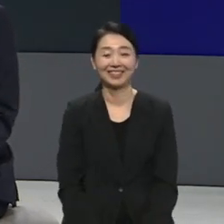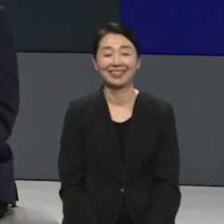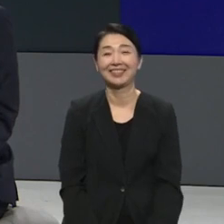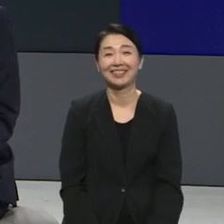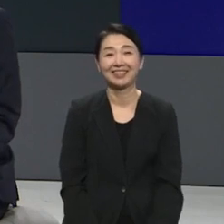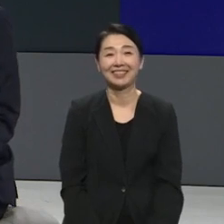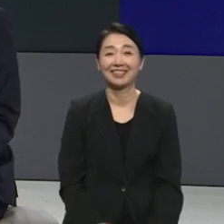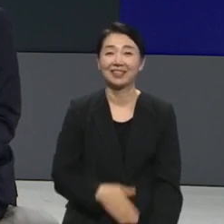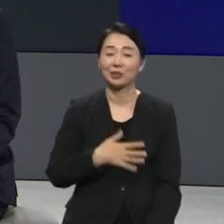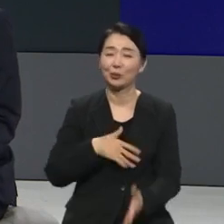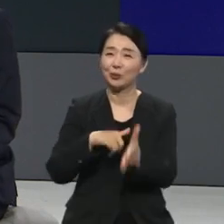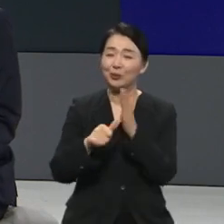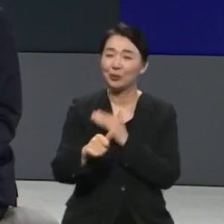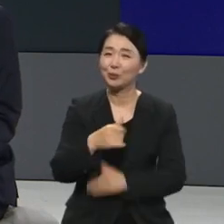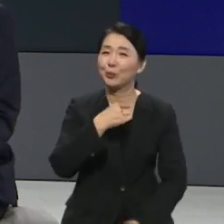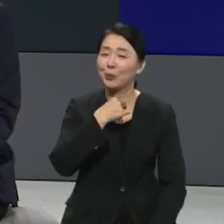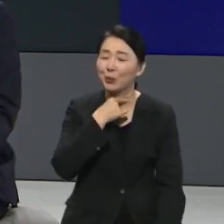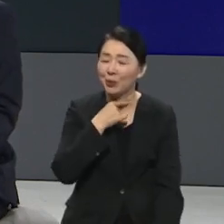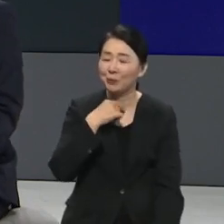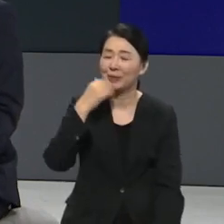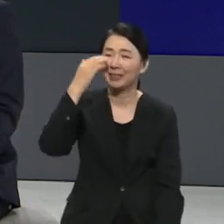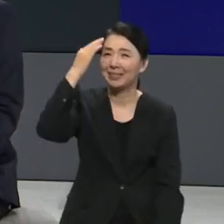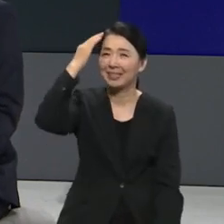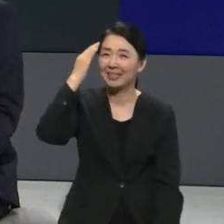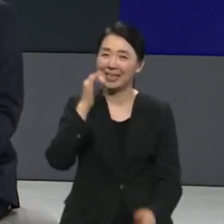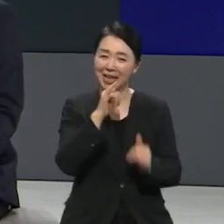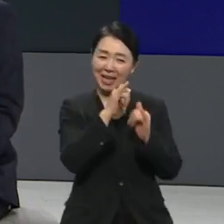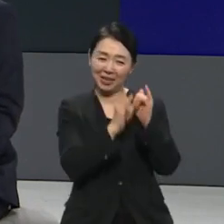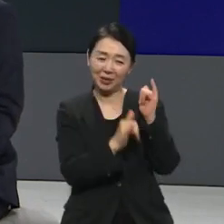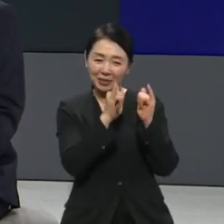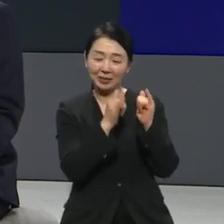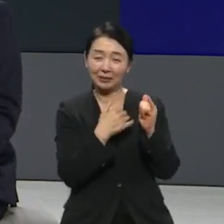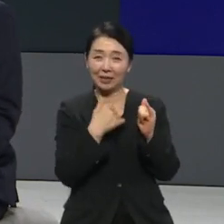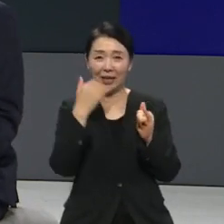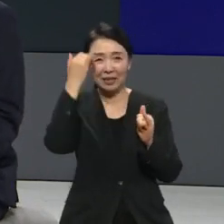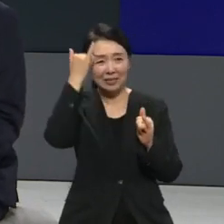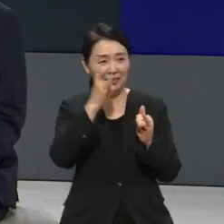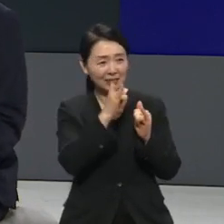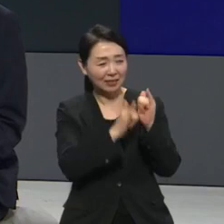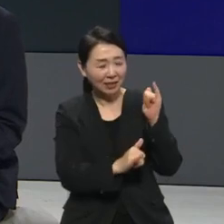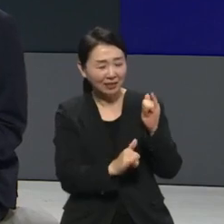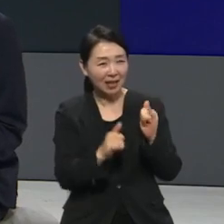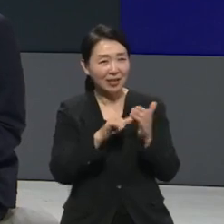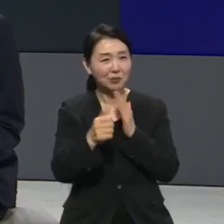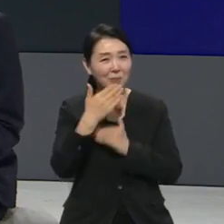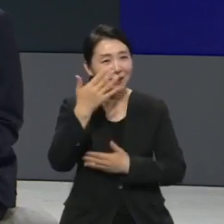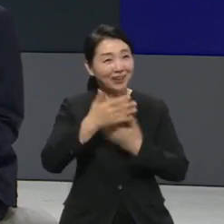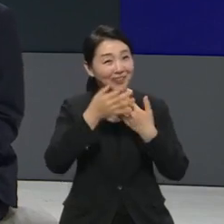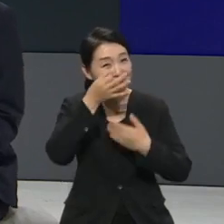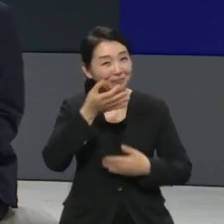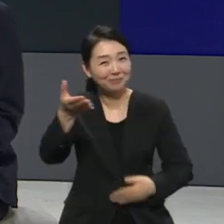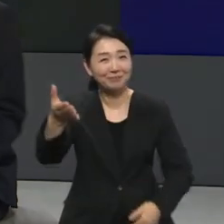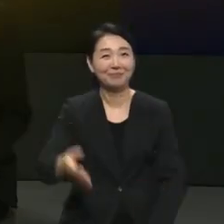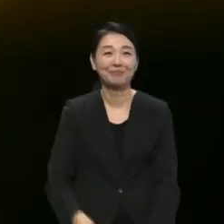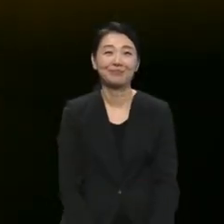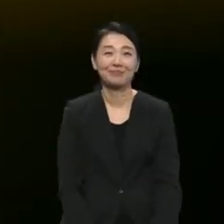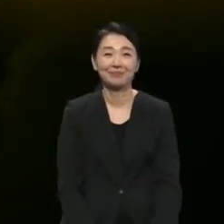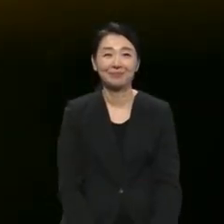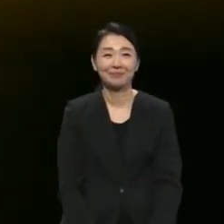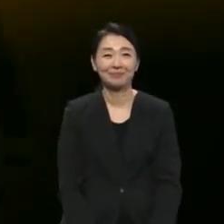저도 네. 좀 지우고 싶은 흑역사가 있었는데요. 네. 제 흑역사도 지울 수 있는지는 영상으로 확인해 보시죠.